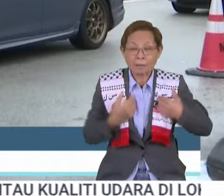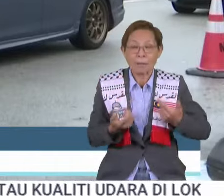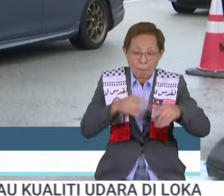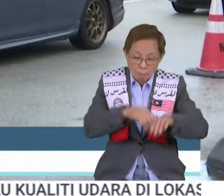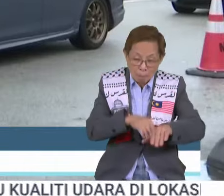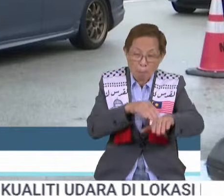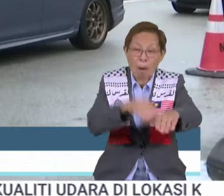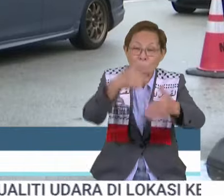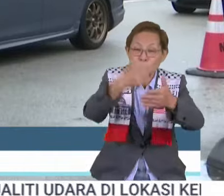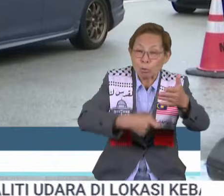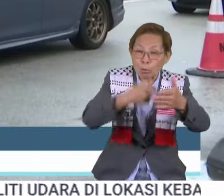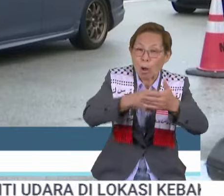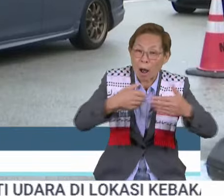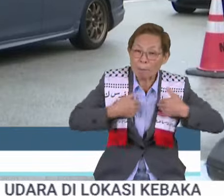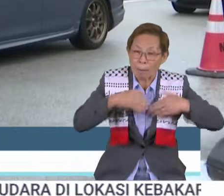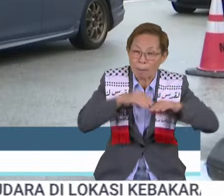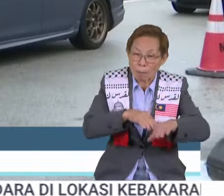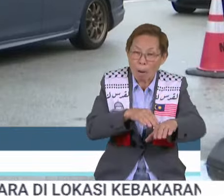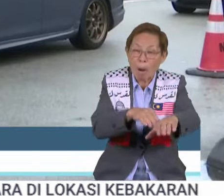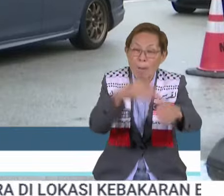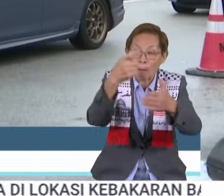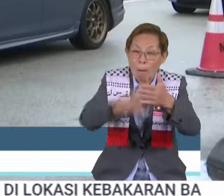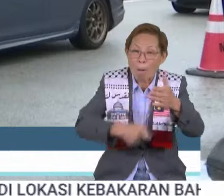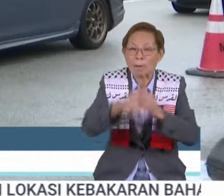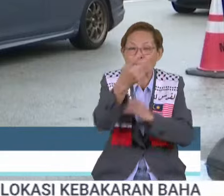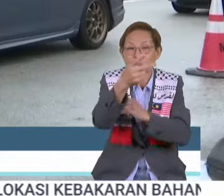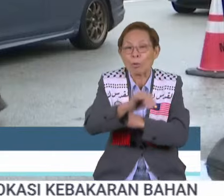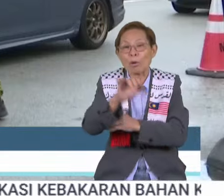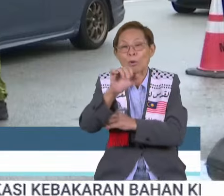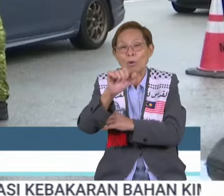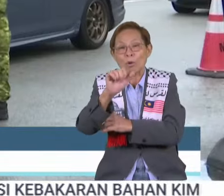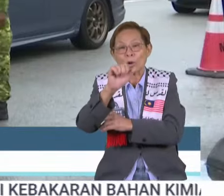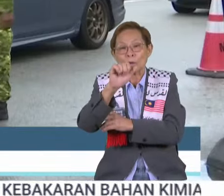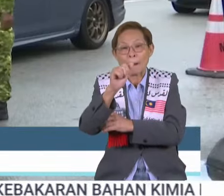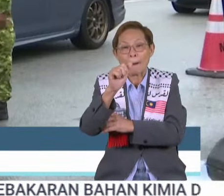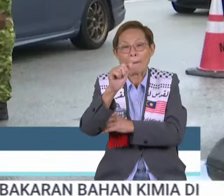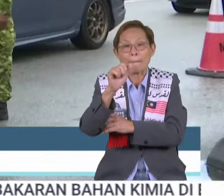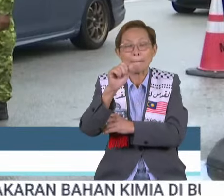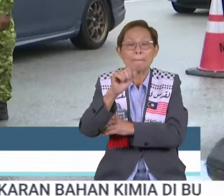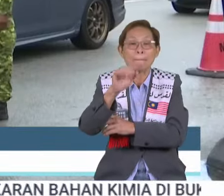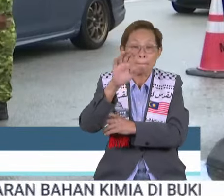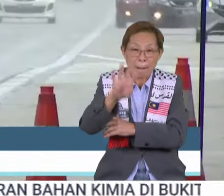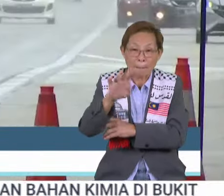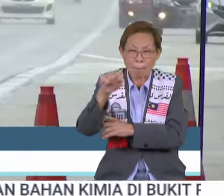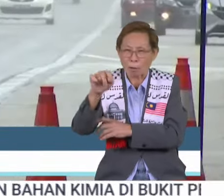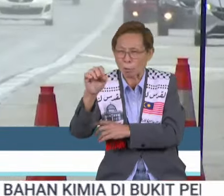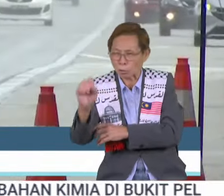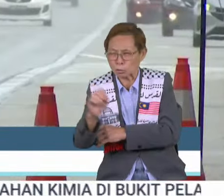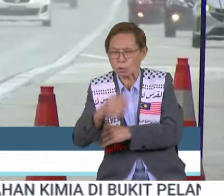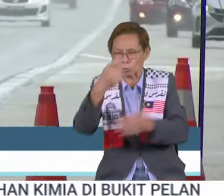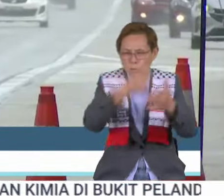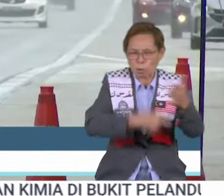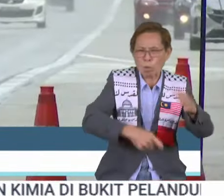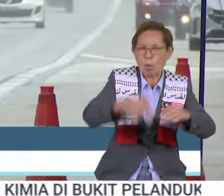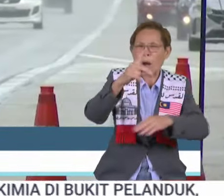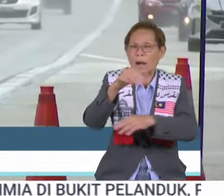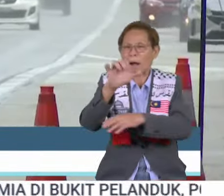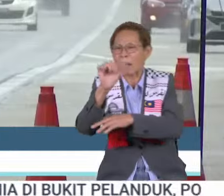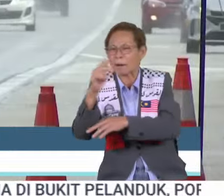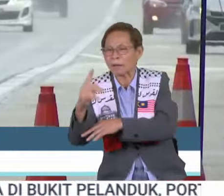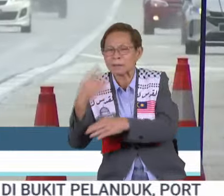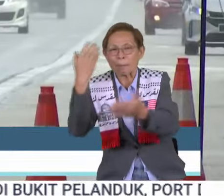di Plaza Tol dan turut berlaku kesesakan di kilometer 94.0 hingga Plaza Tol Karak dari Plaza Tol Karak